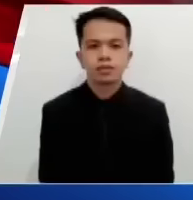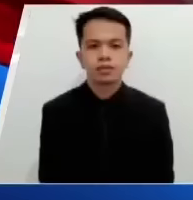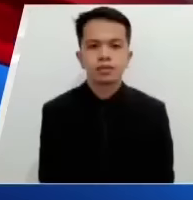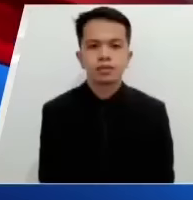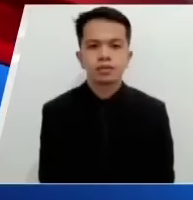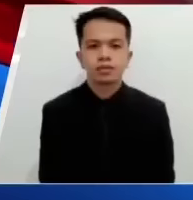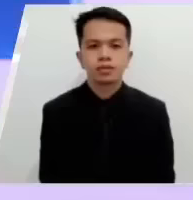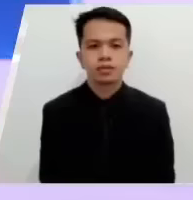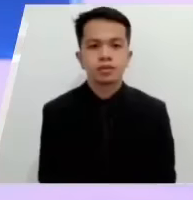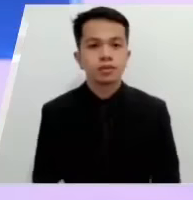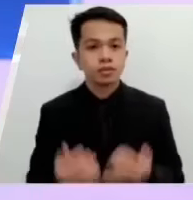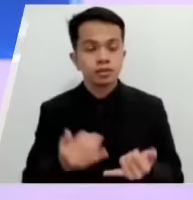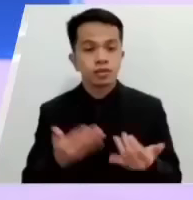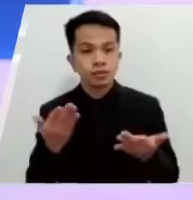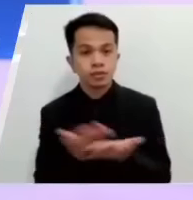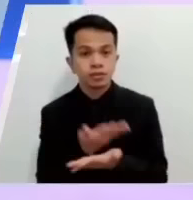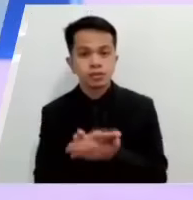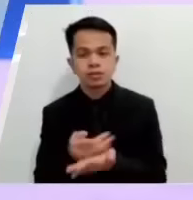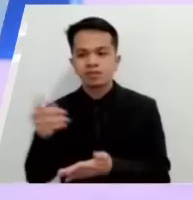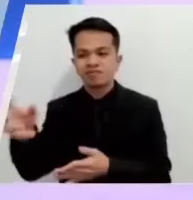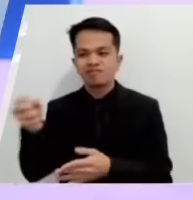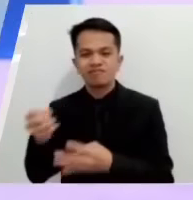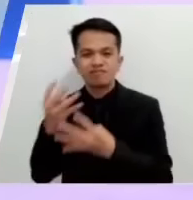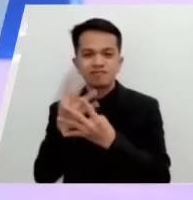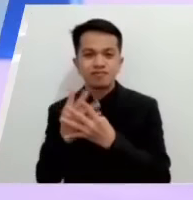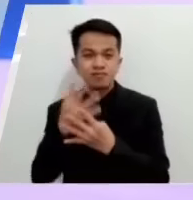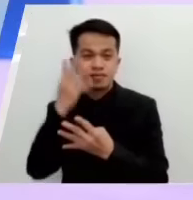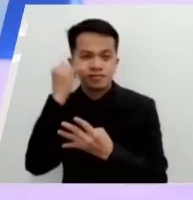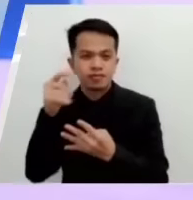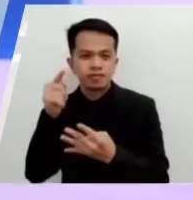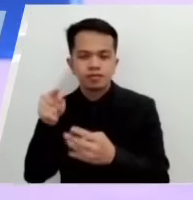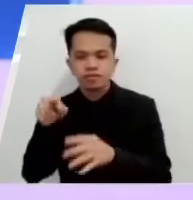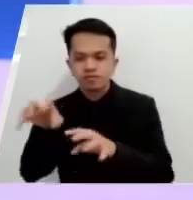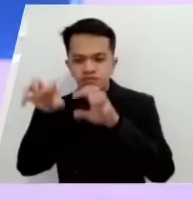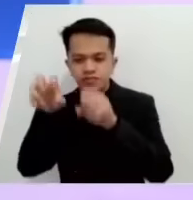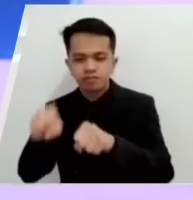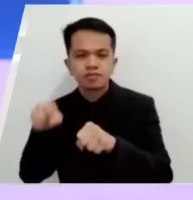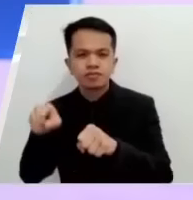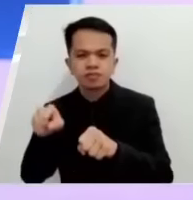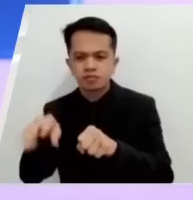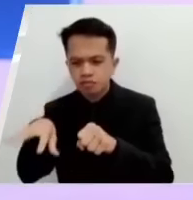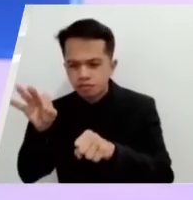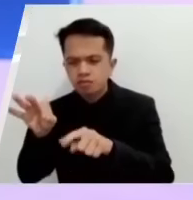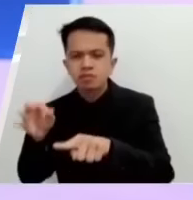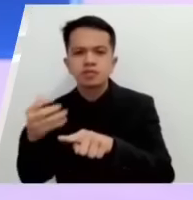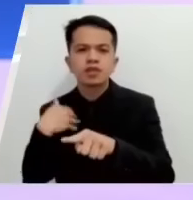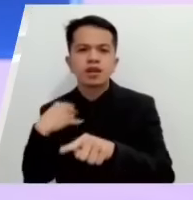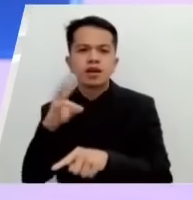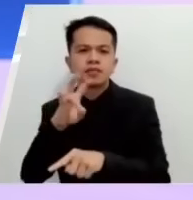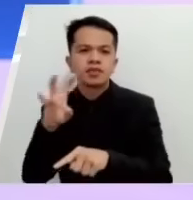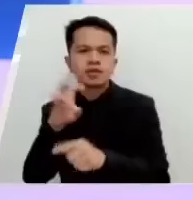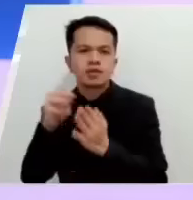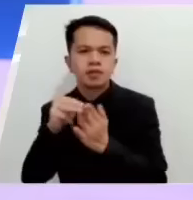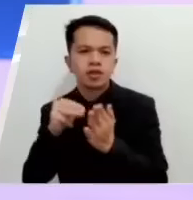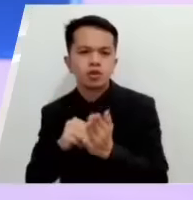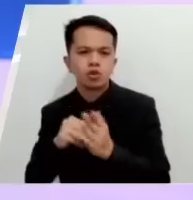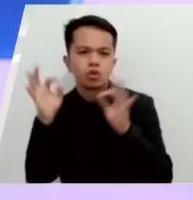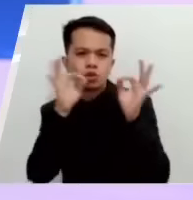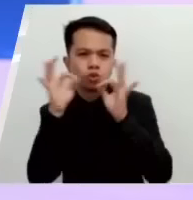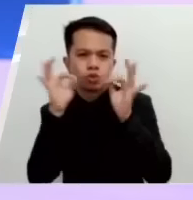Bago sa saksi, arestado ang dalawang lalaki matapos mahulihan umano na mahigit 700 million pesos na halaga ng shabu sa